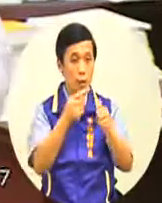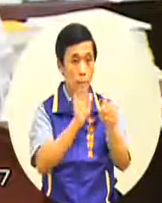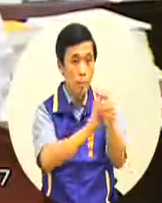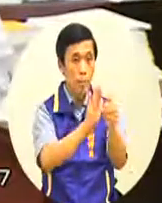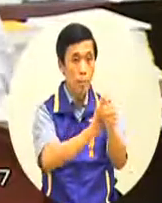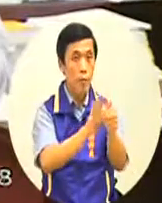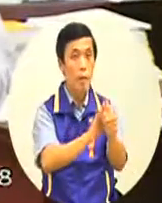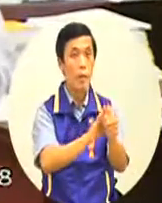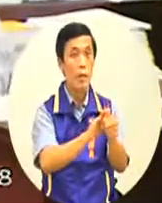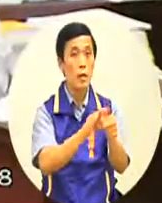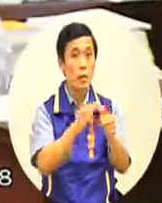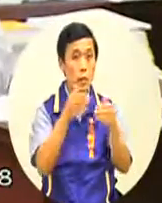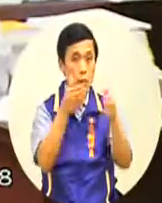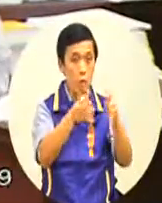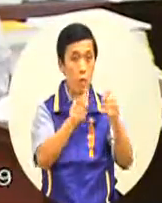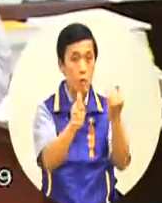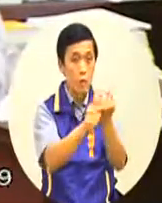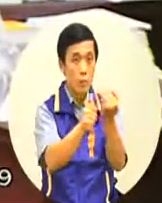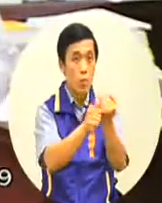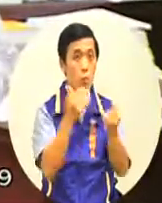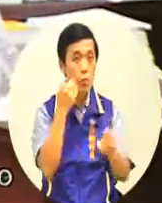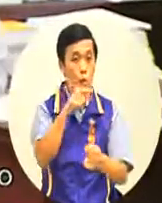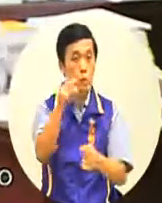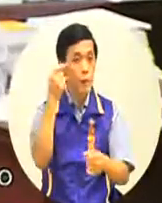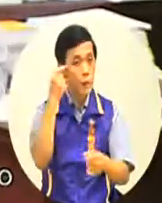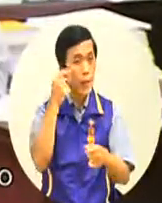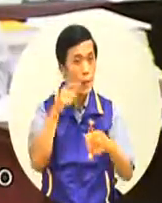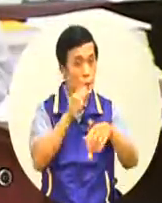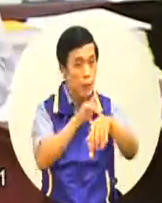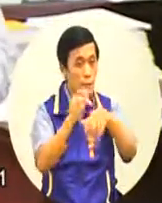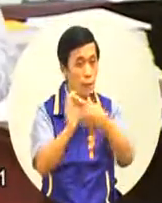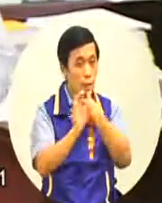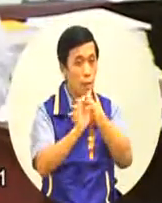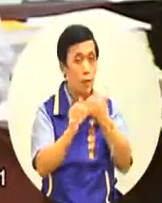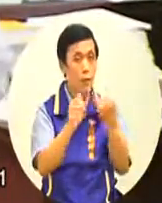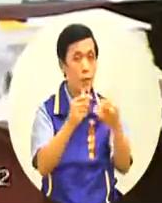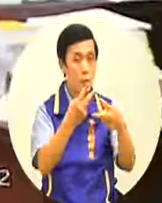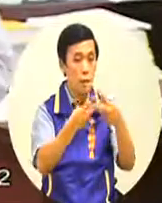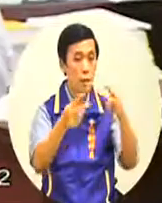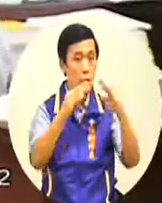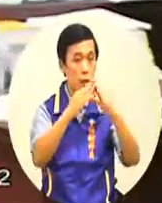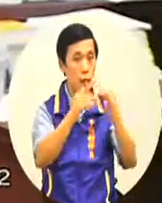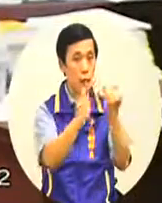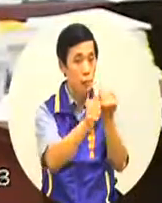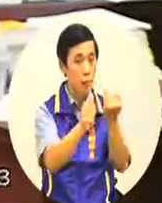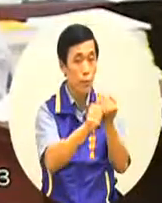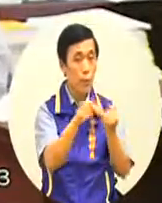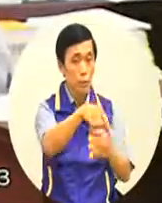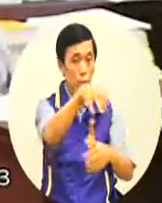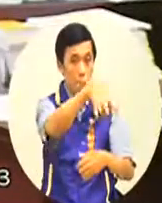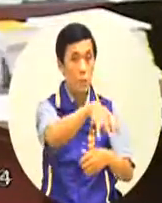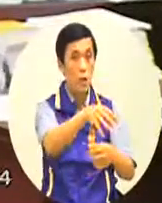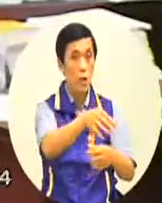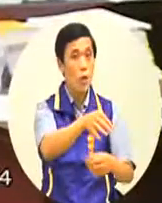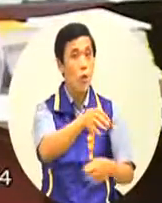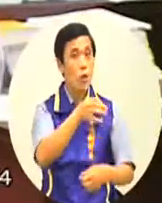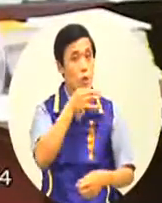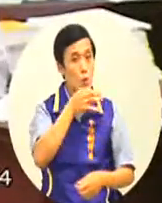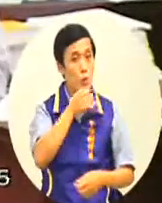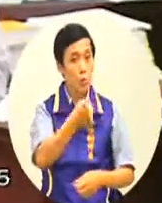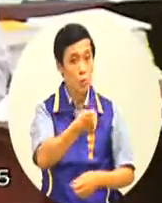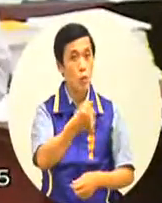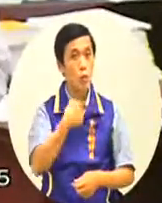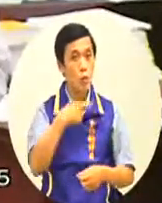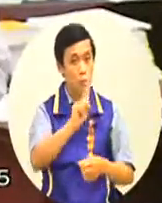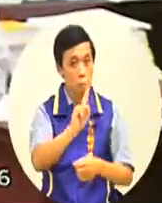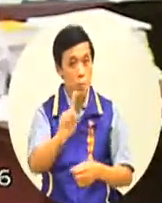出租给新人说，如果大家想体验客家婚礼，其实一对就可以办了，然后我们那边有很好的场地，有很好的气氛，然后一切我们都帮你准备